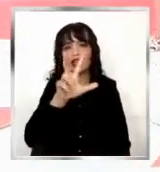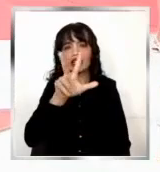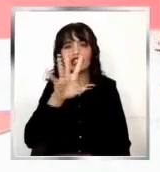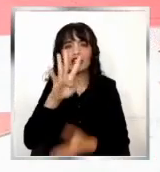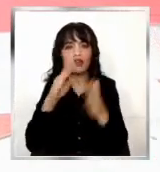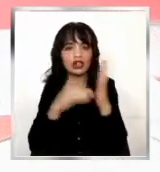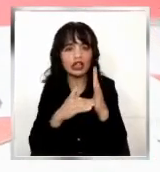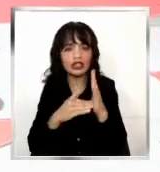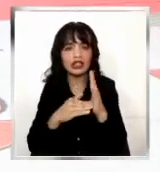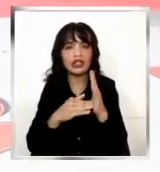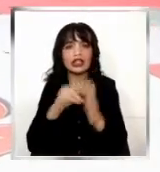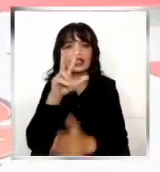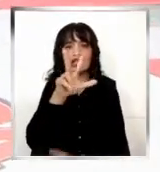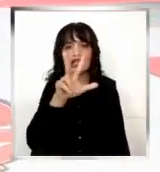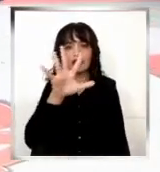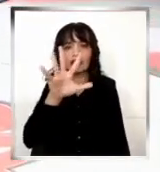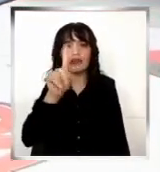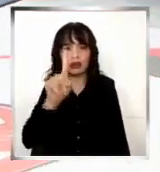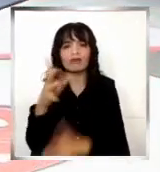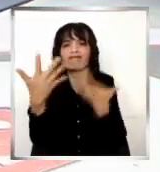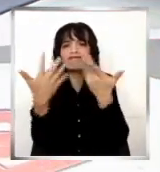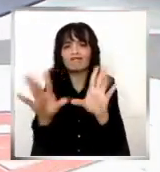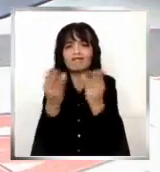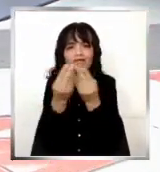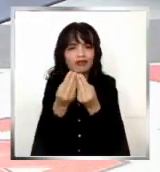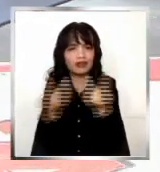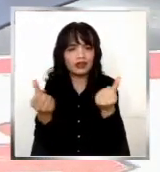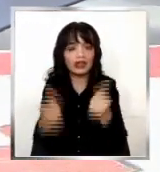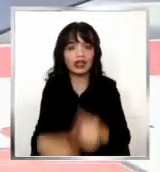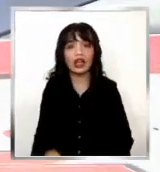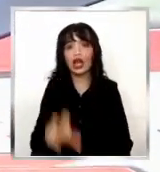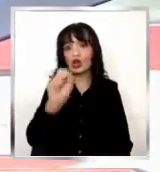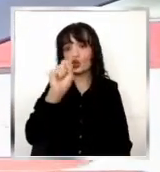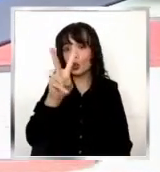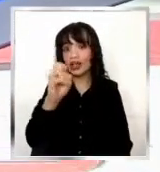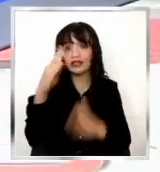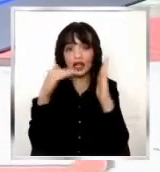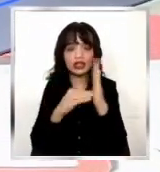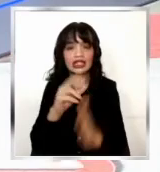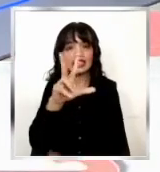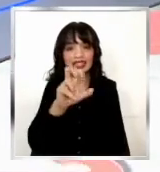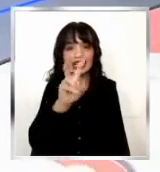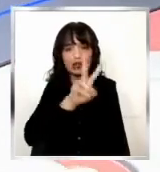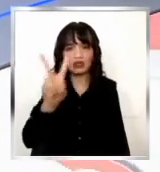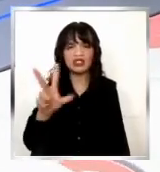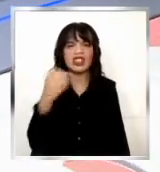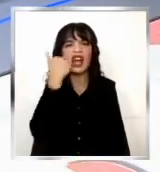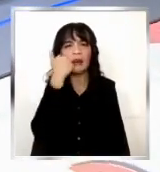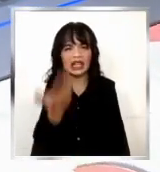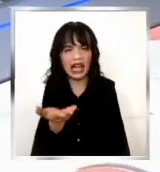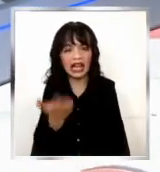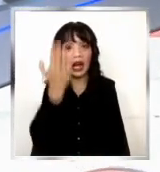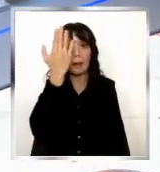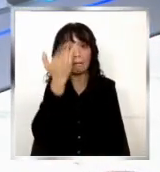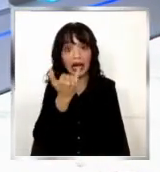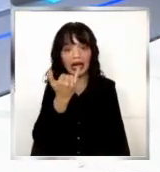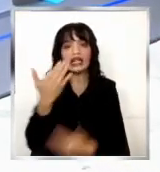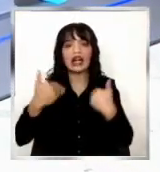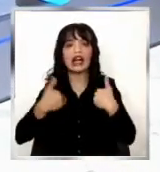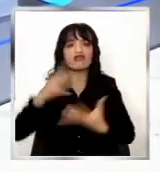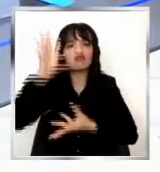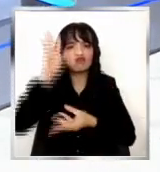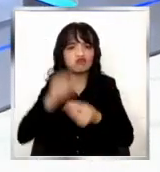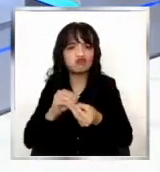534,351 ang mga gumaling. 12,322 naman ang lahat ng nasawi matapos madagdagan ng 4 ngayong